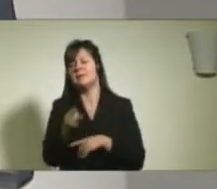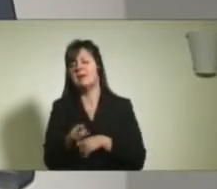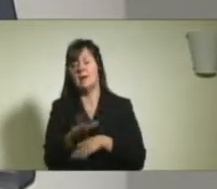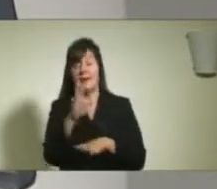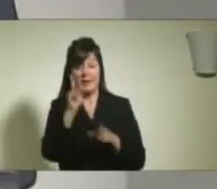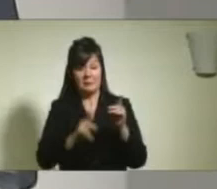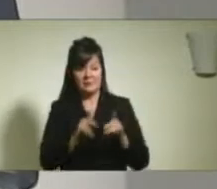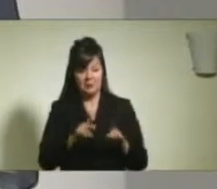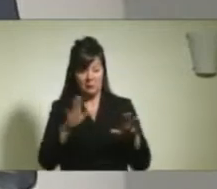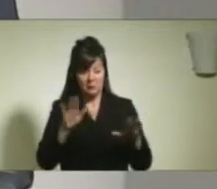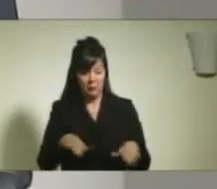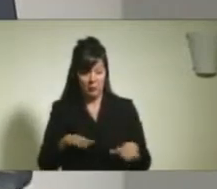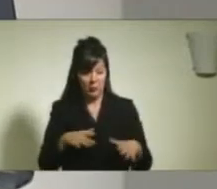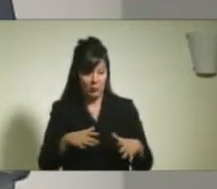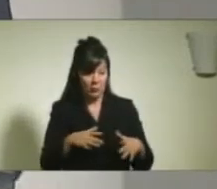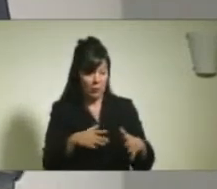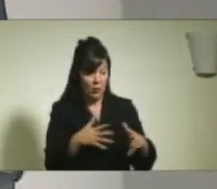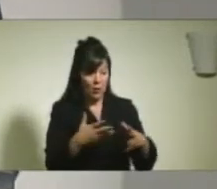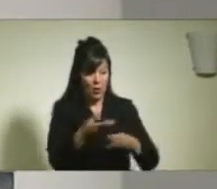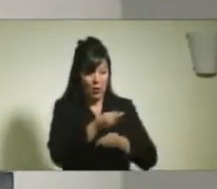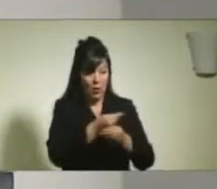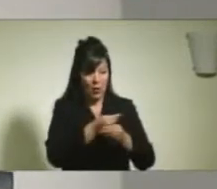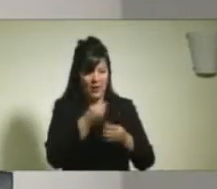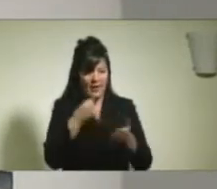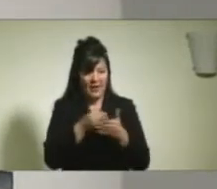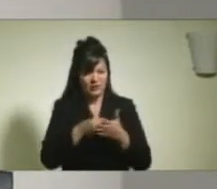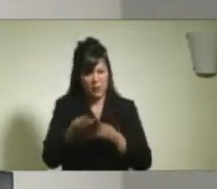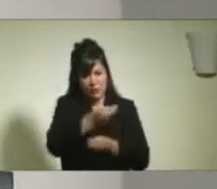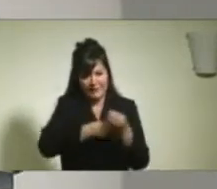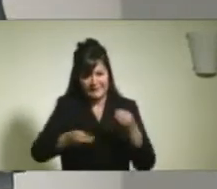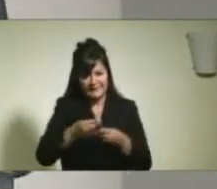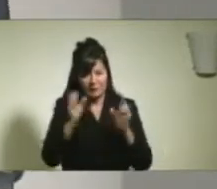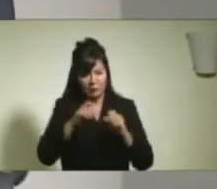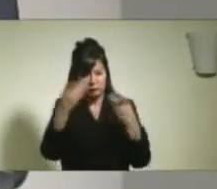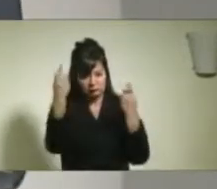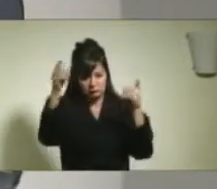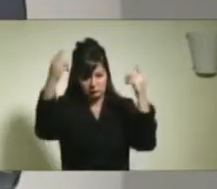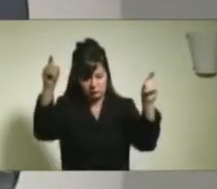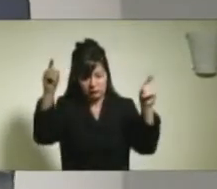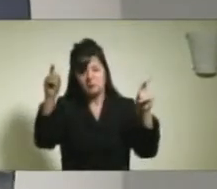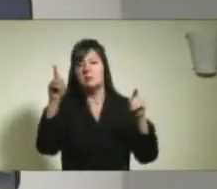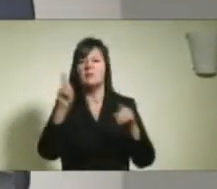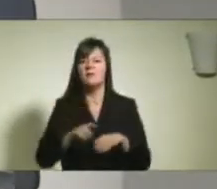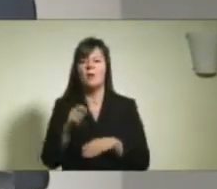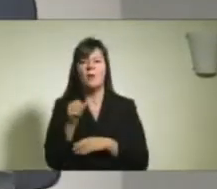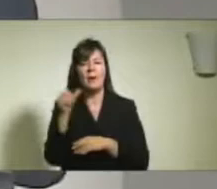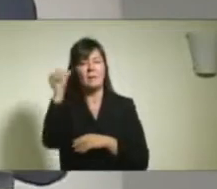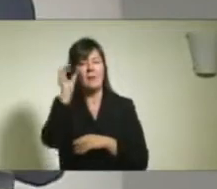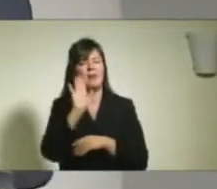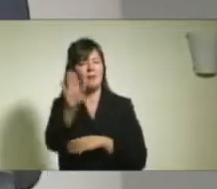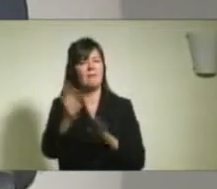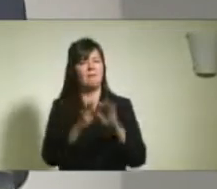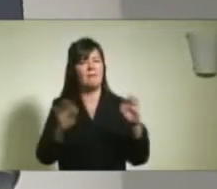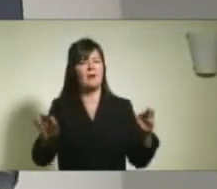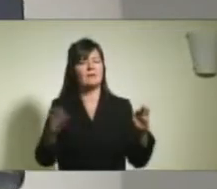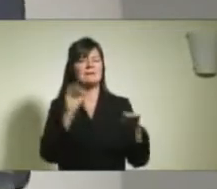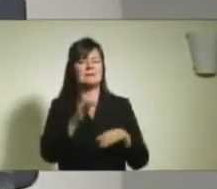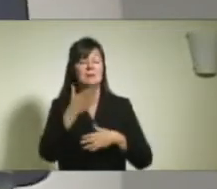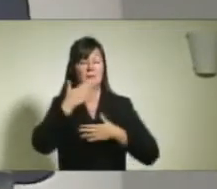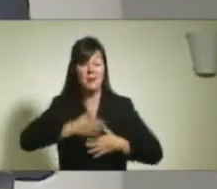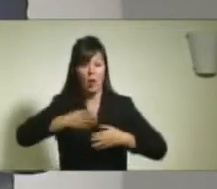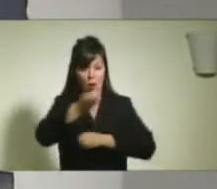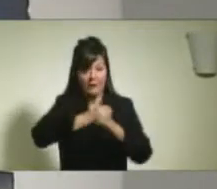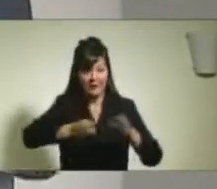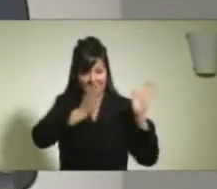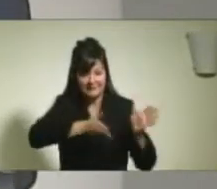triompher de l'argent organisé et je pense qu'il faut se rappeler cet énoncé. Quand nous sommes bien